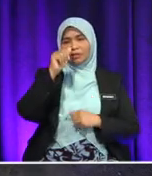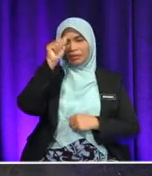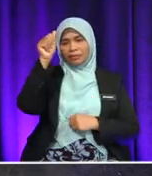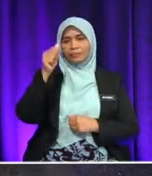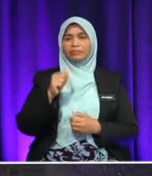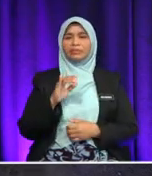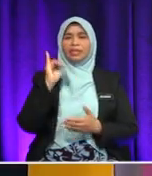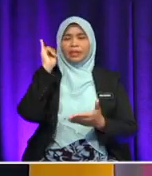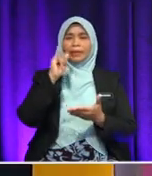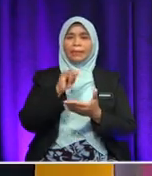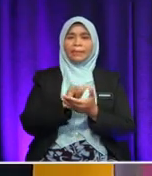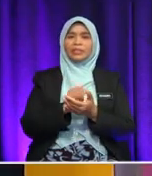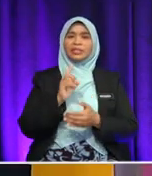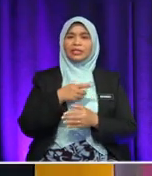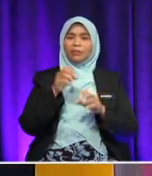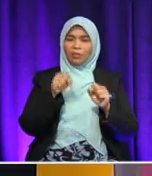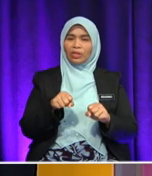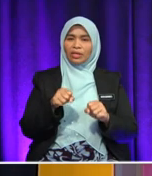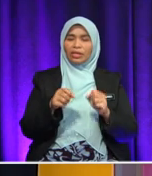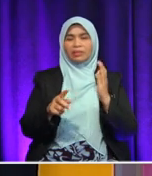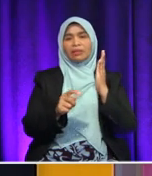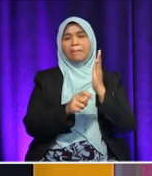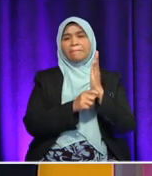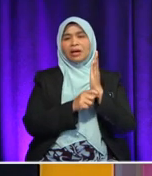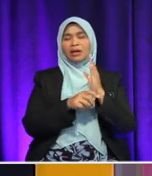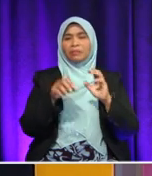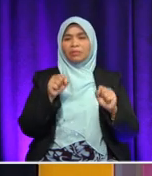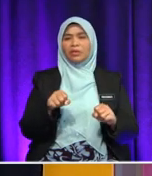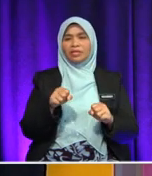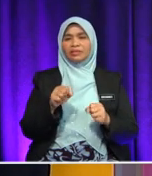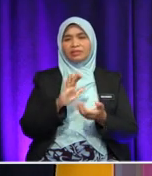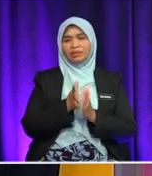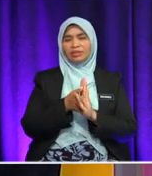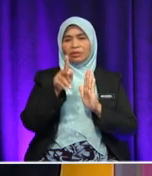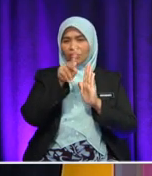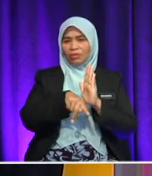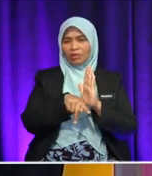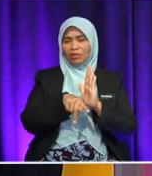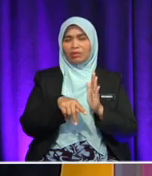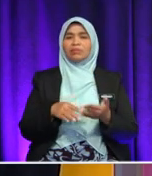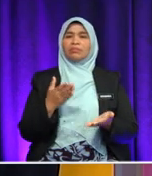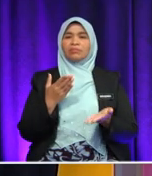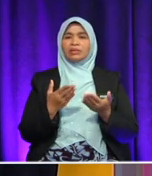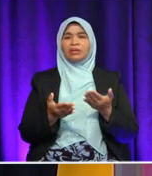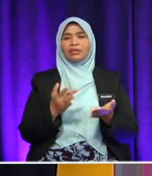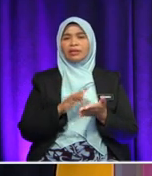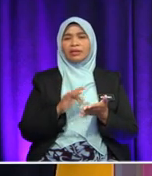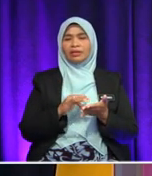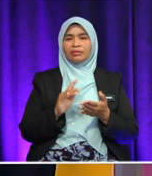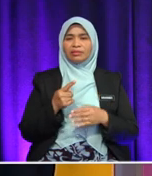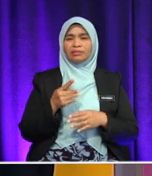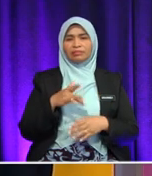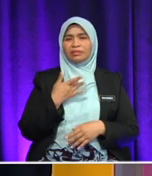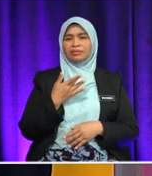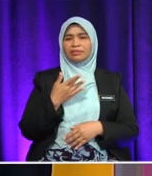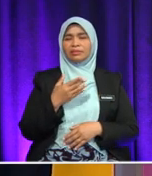ini boleh bertambah dan kurang berbolak-balik kadang-kadang kita langsung senam nah penina buat ibadah saja padahal sudah mau